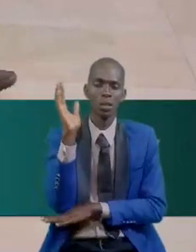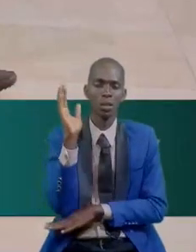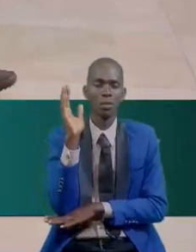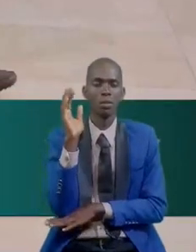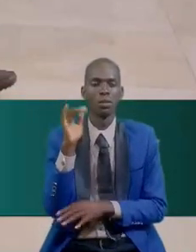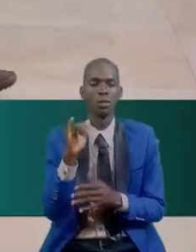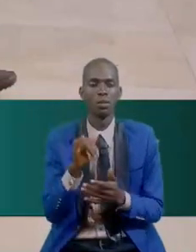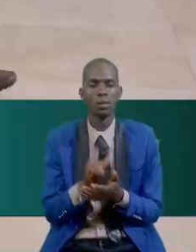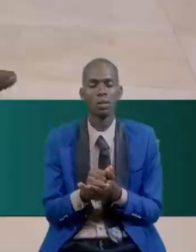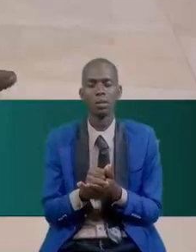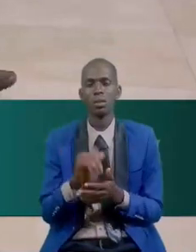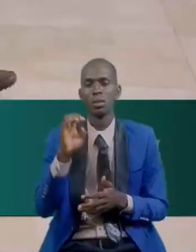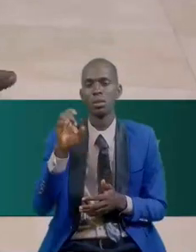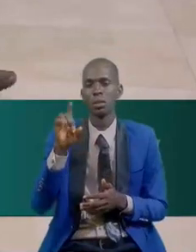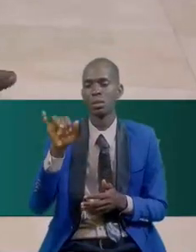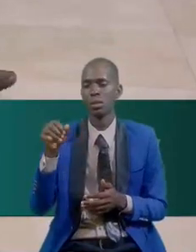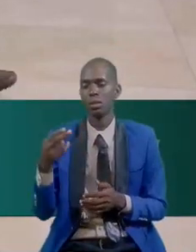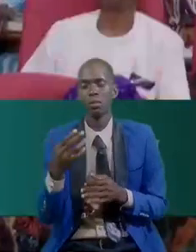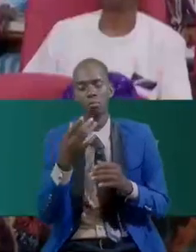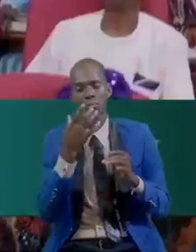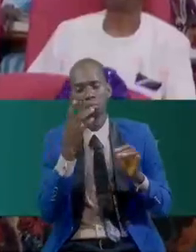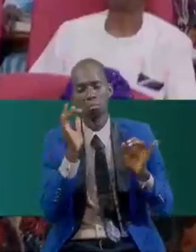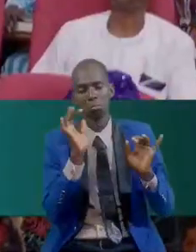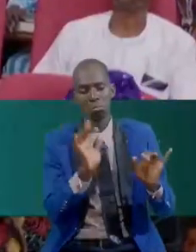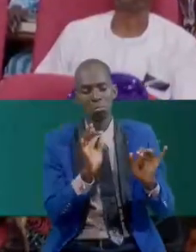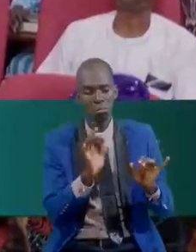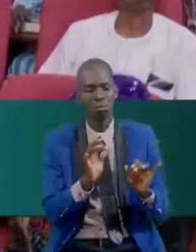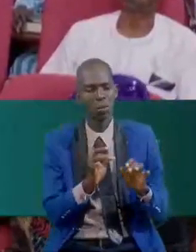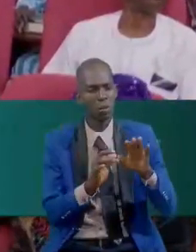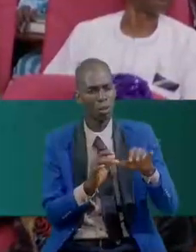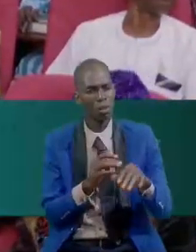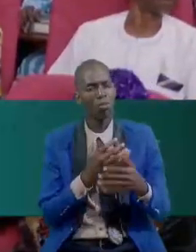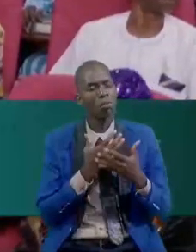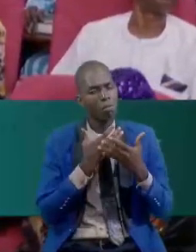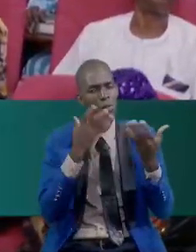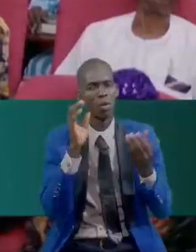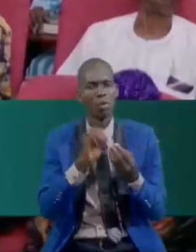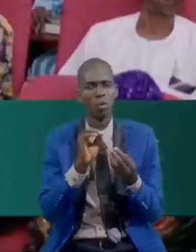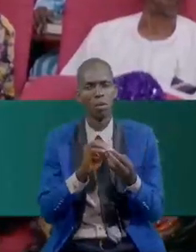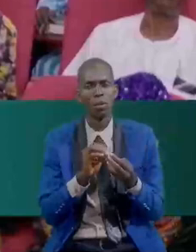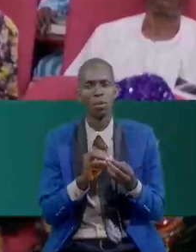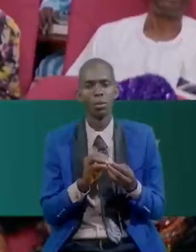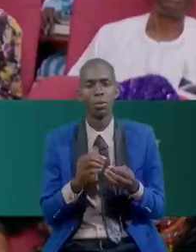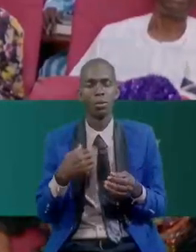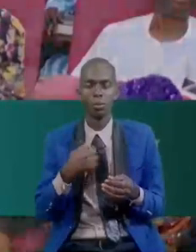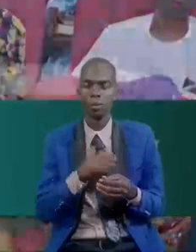Élie se moqua d'eux et dit, criez à haute voix.